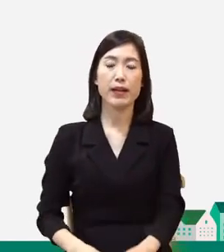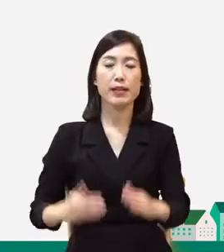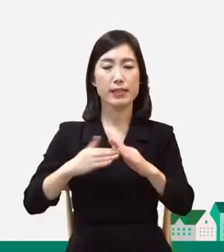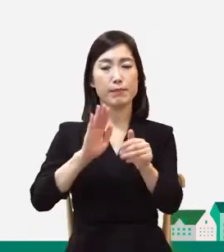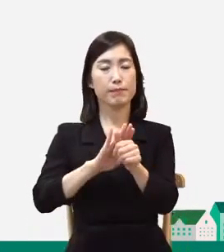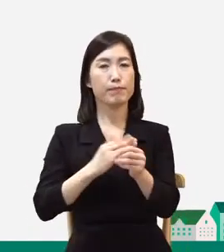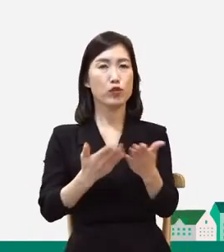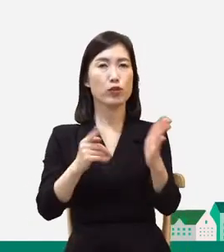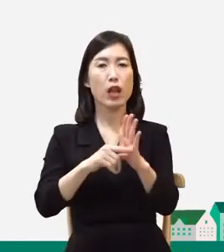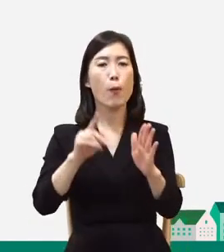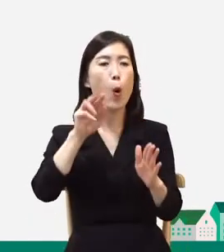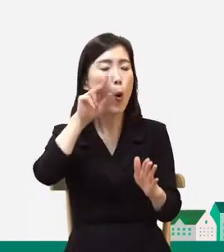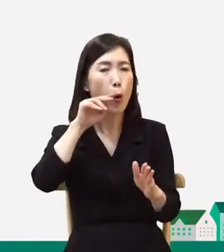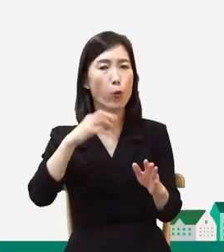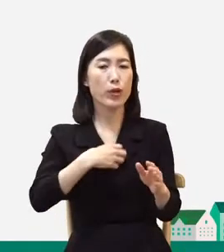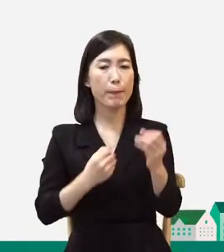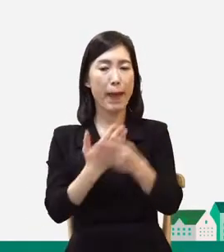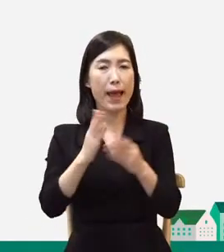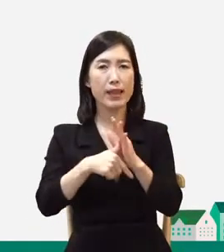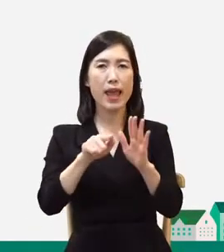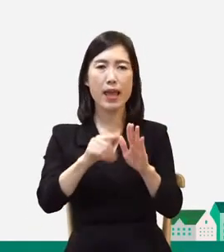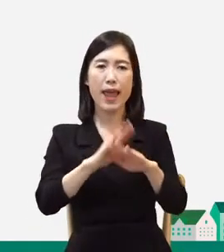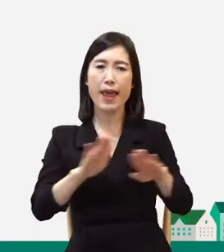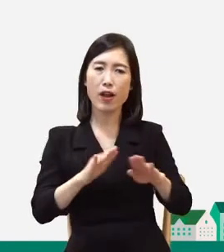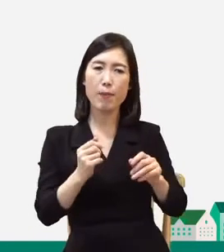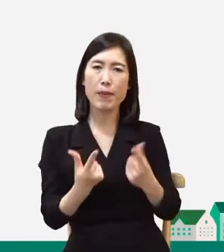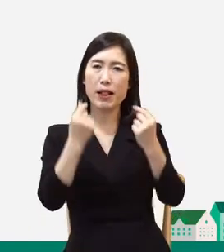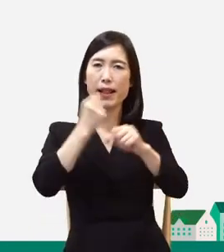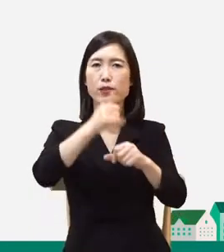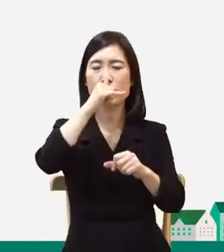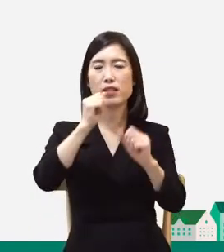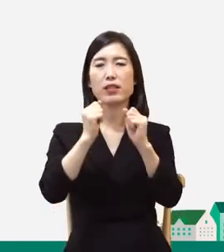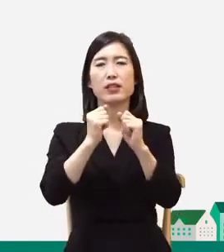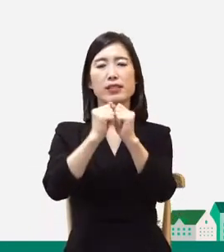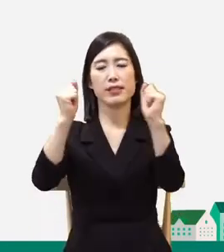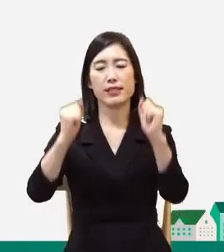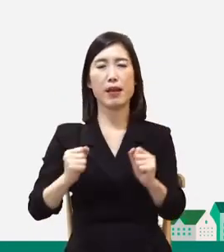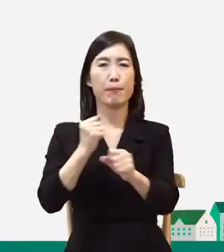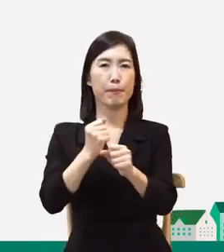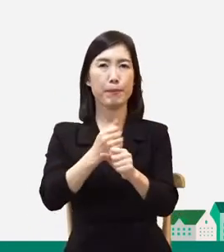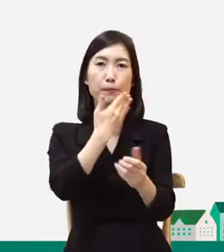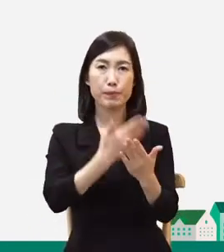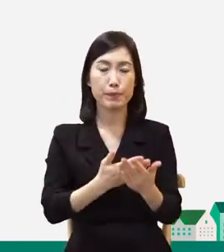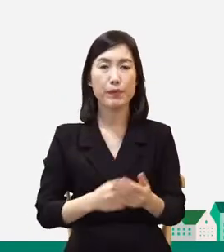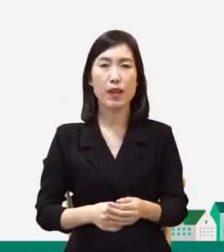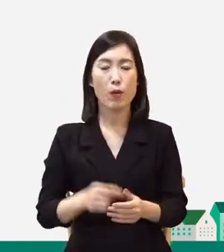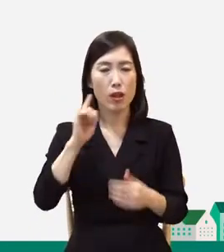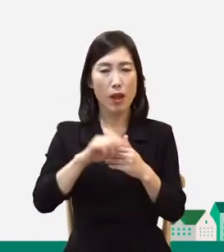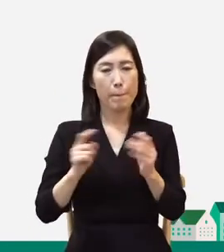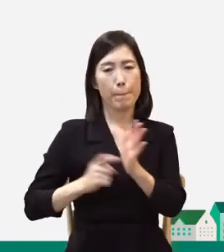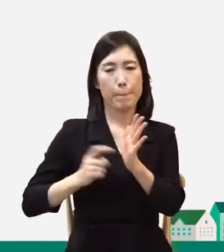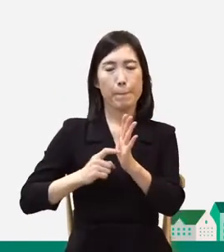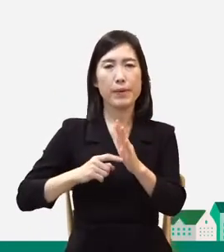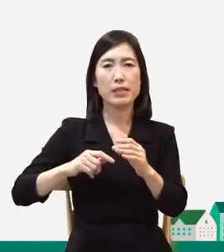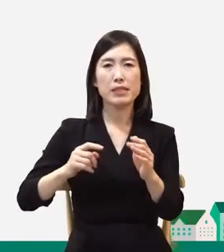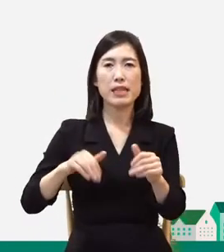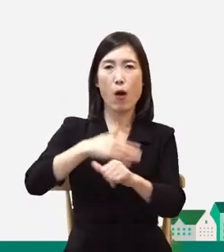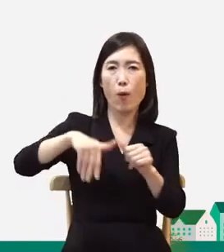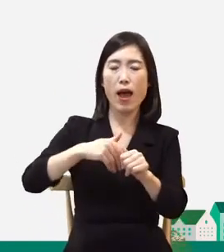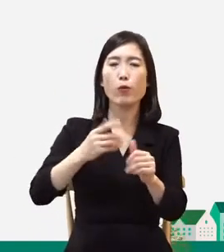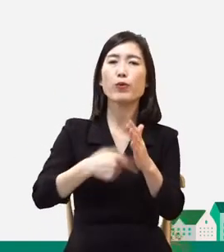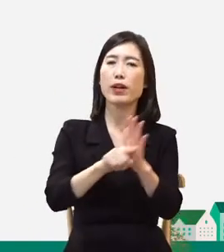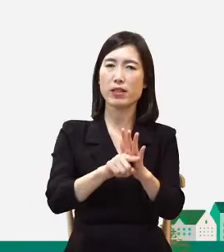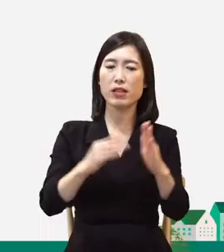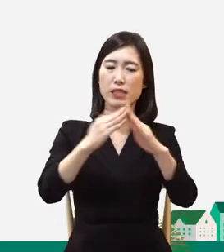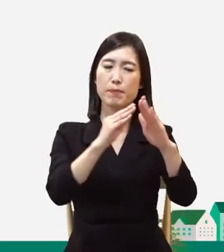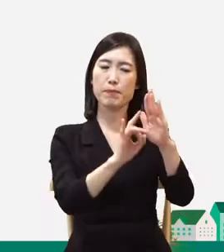지원주택에서 위기 상황이 발생했을 때 대처할 수 있는 시스템 구축이 필요합니다. 빠른 응급 상황 대처를 위해서 각